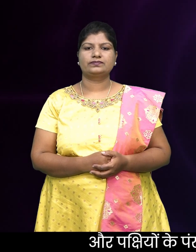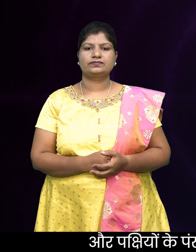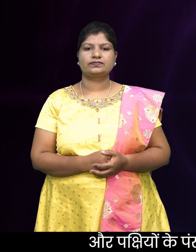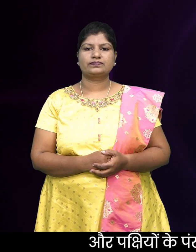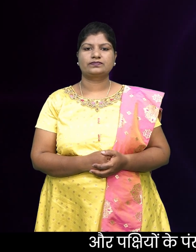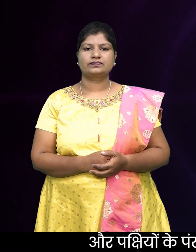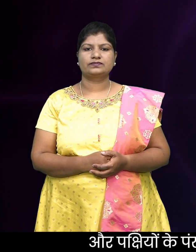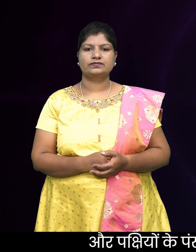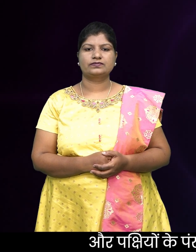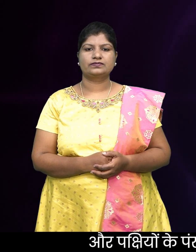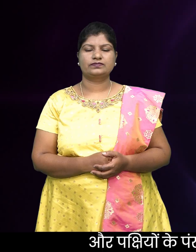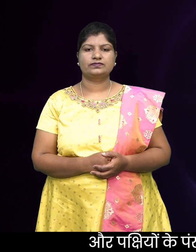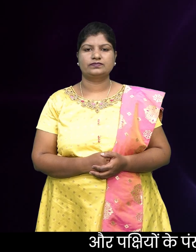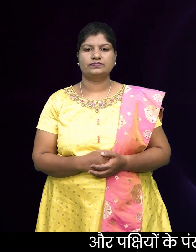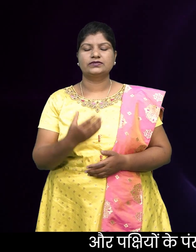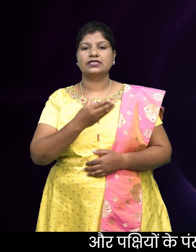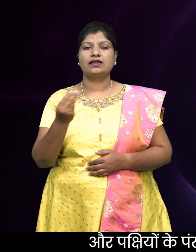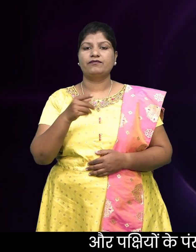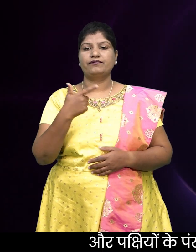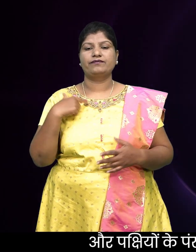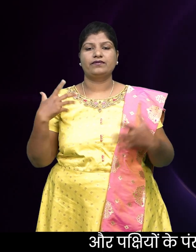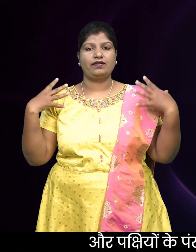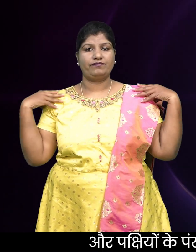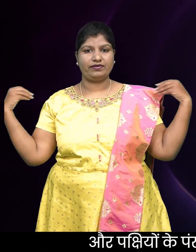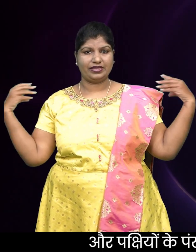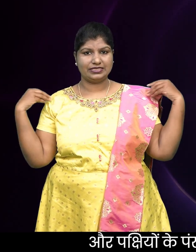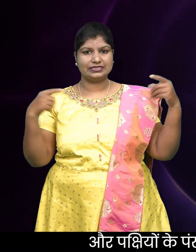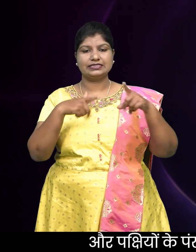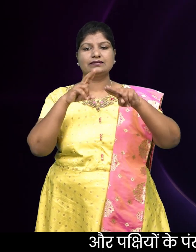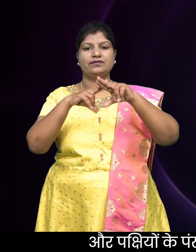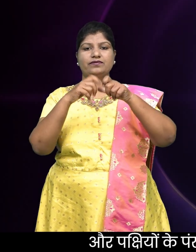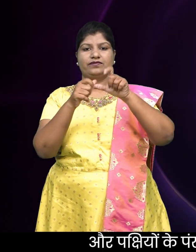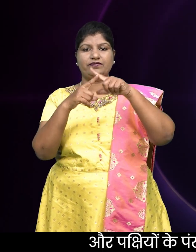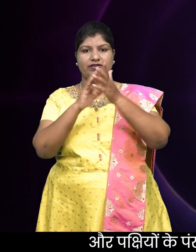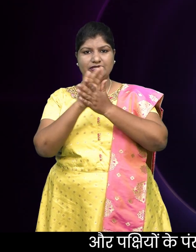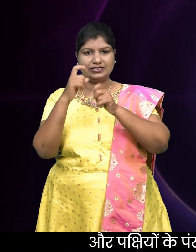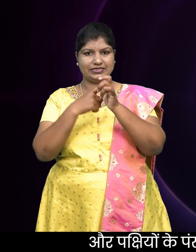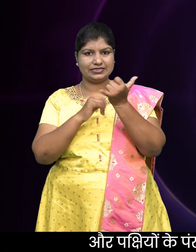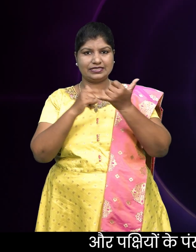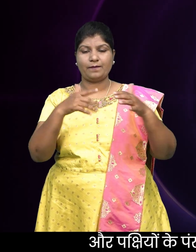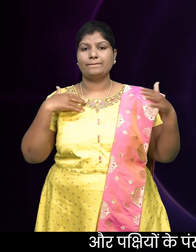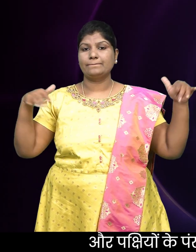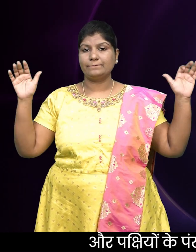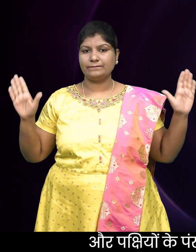और पक्षियों के पंख आंतरिक अंगों की रक्षा और संरक्षण करते हैं।